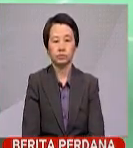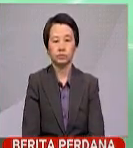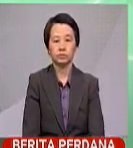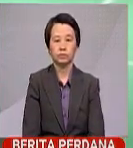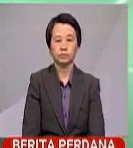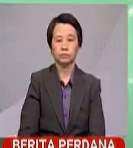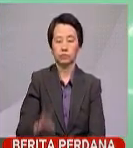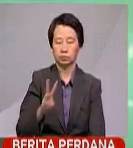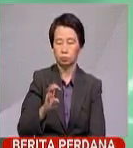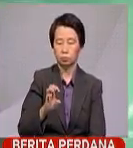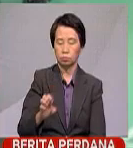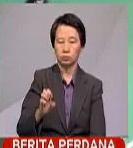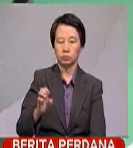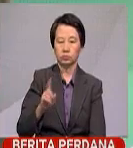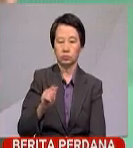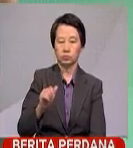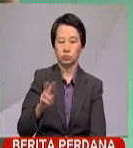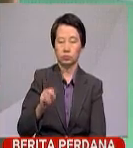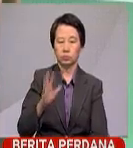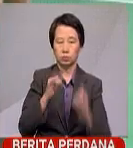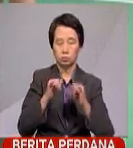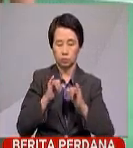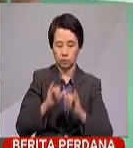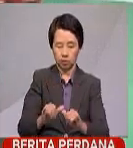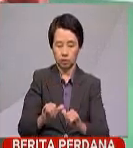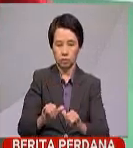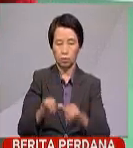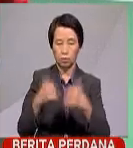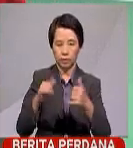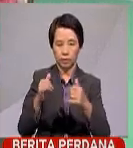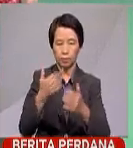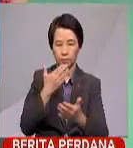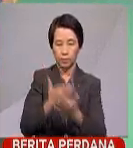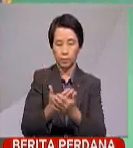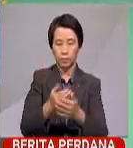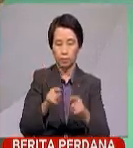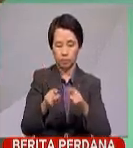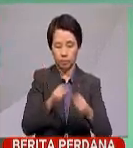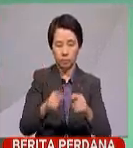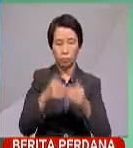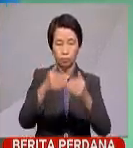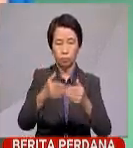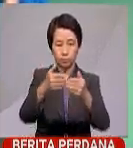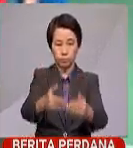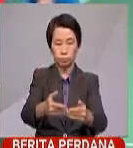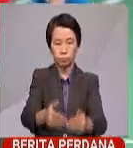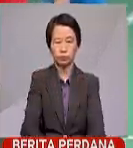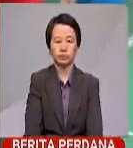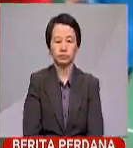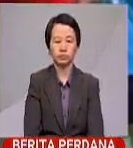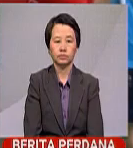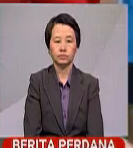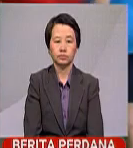Wei Chong dan Perli Tan berharap mampu mengekalkan momentum pada persaingan seterusnya.